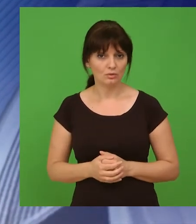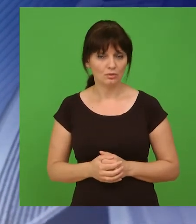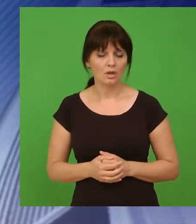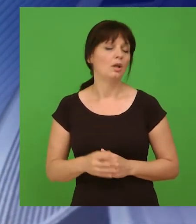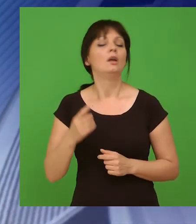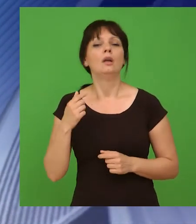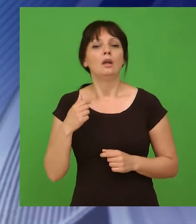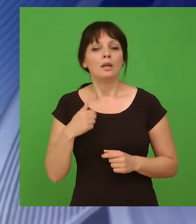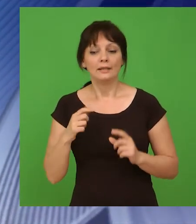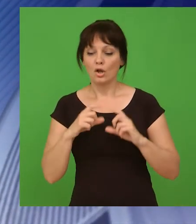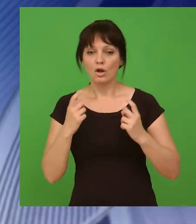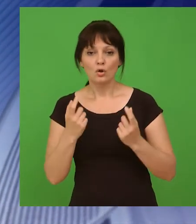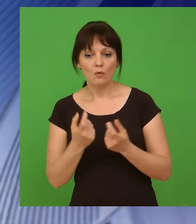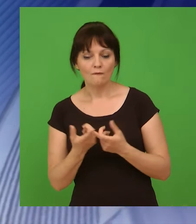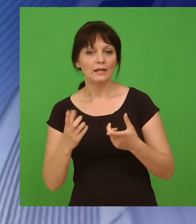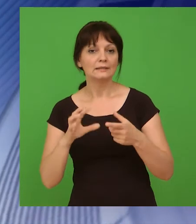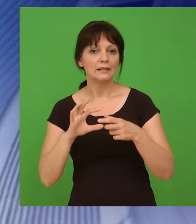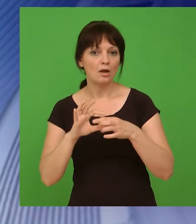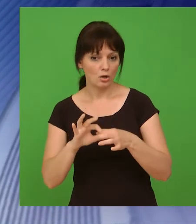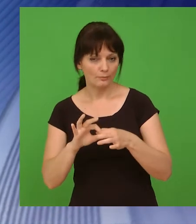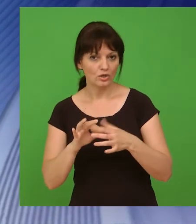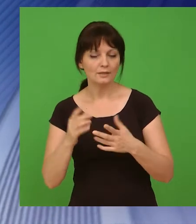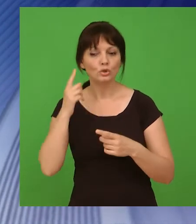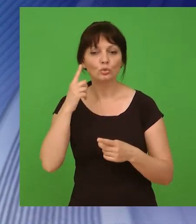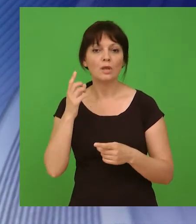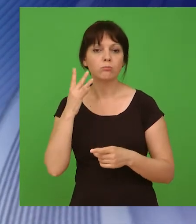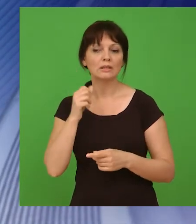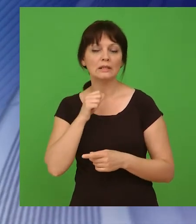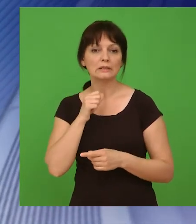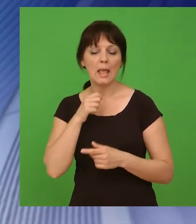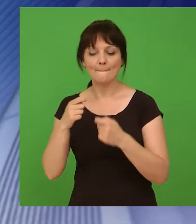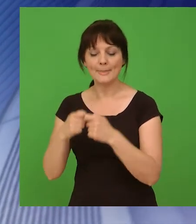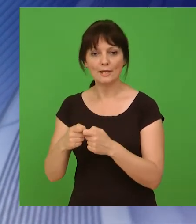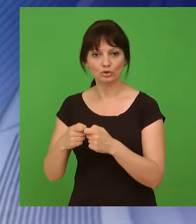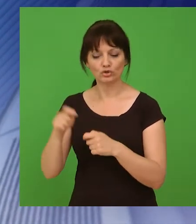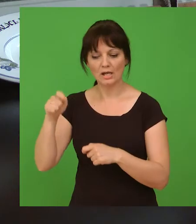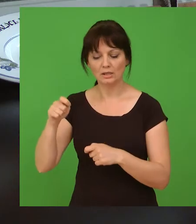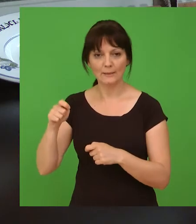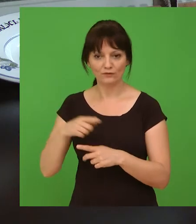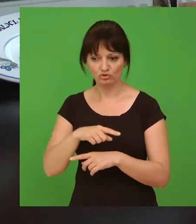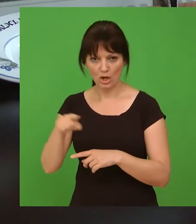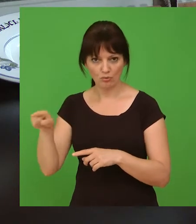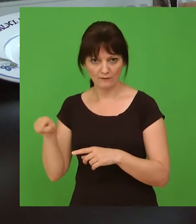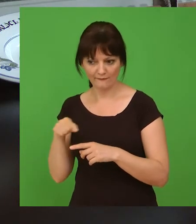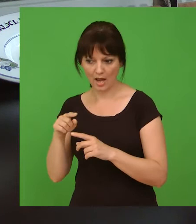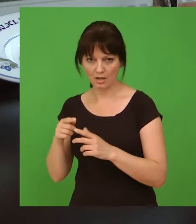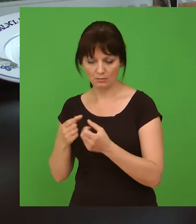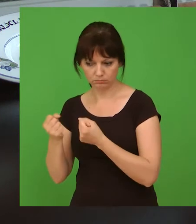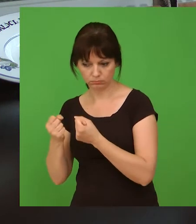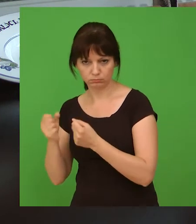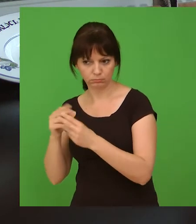Én a konferencia kapcsán tudtam a Billy Graham társaság képviselőivel, a konferencia főszervezőivel